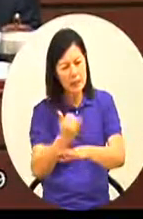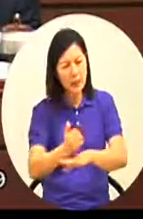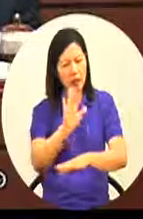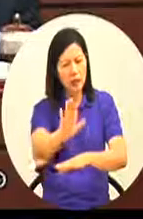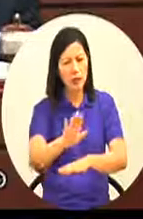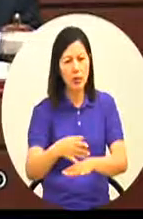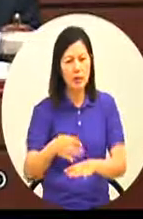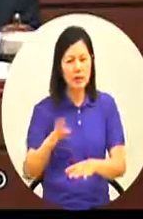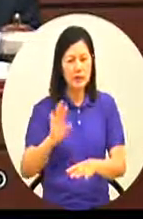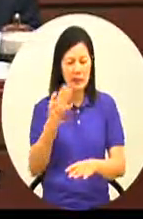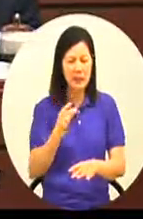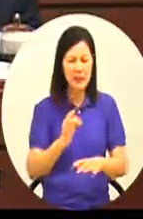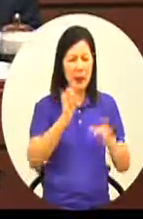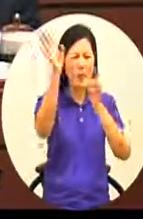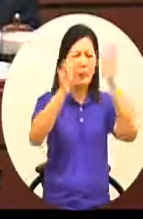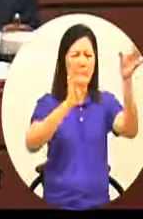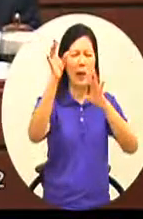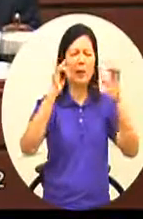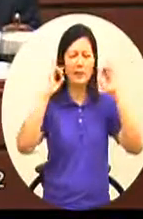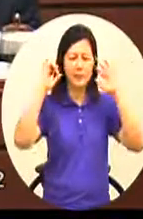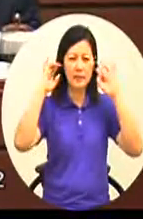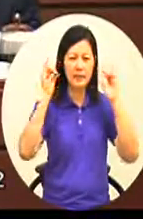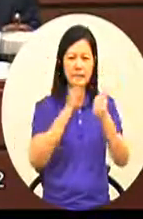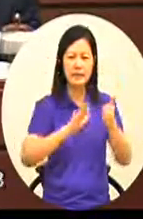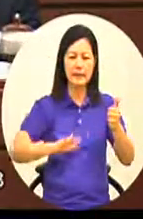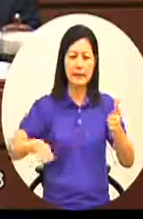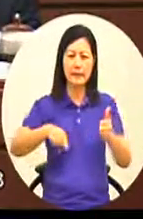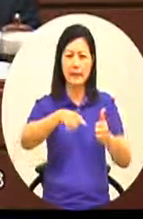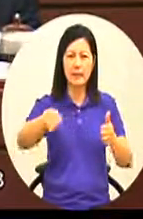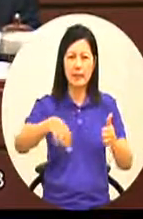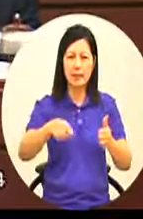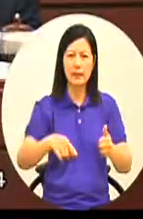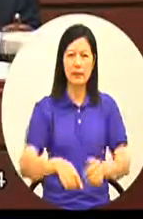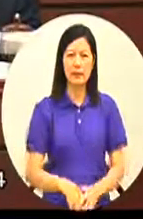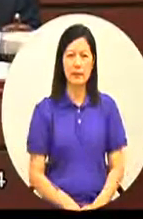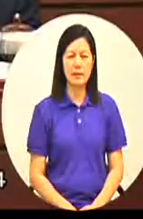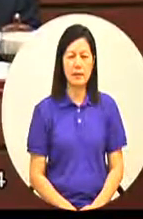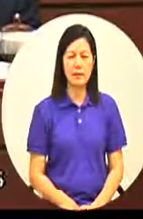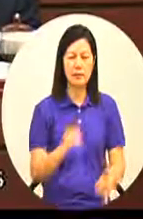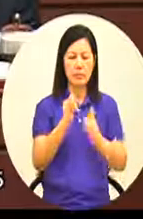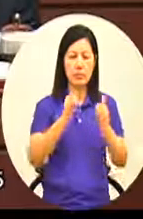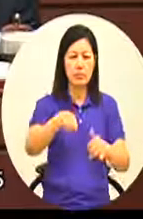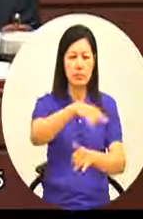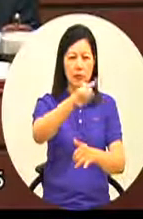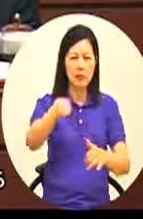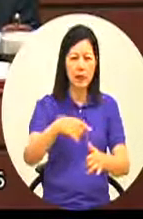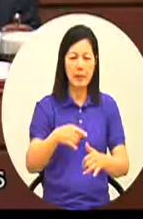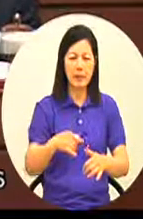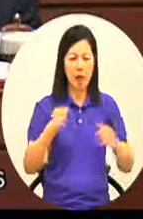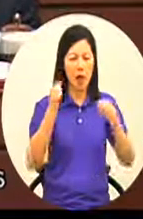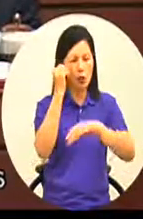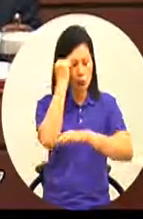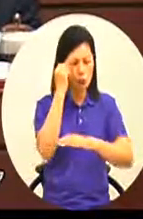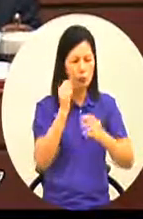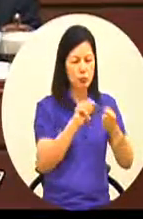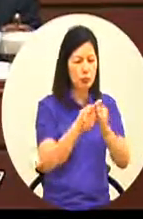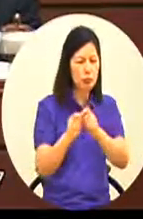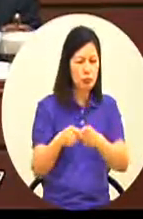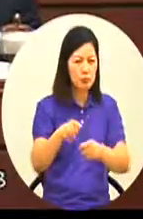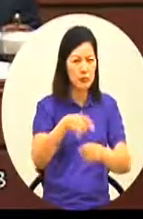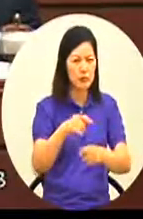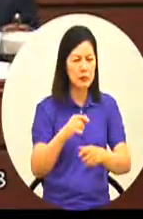是伊起一个炮啊，一直放一直放吼、哦。我说啊，放到尾啊，就其实乎足侪市民朋友，啊是住伫边啊，即个居民吼，伊会感觉